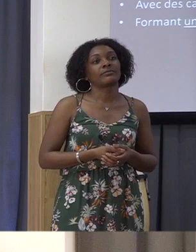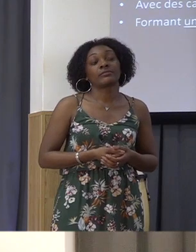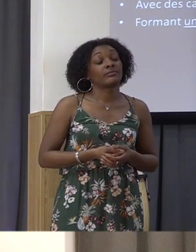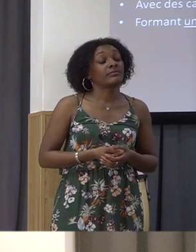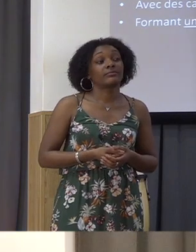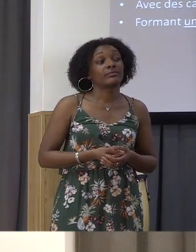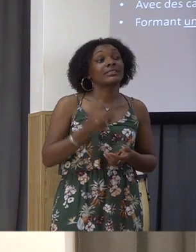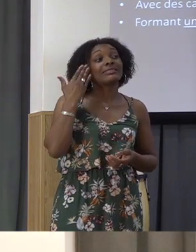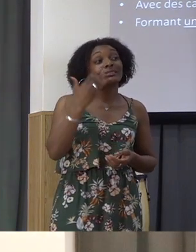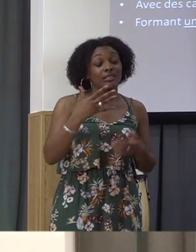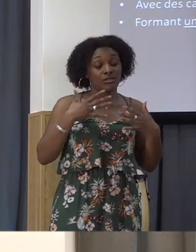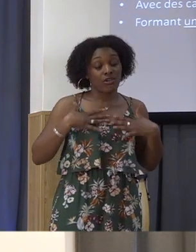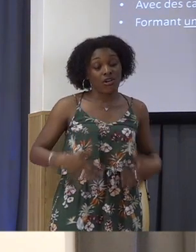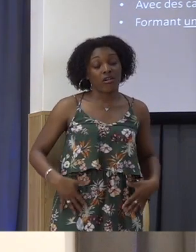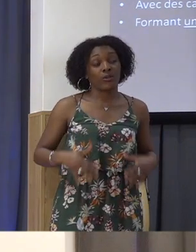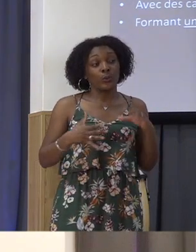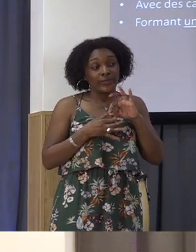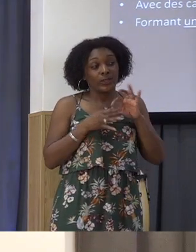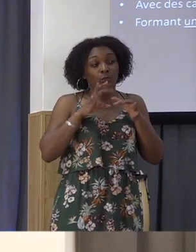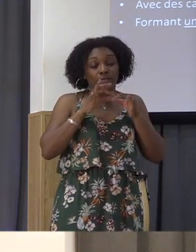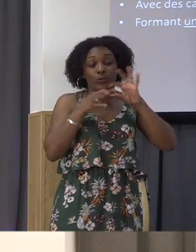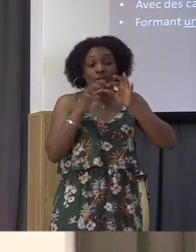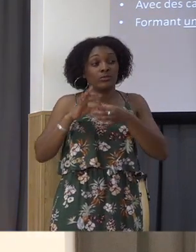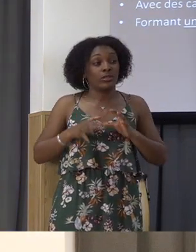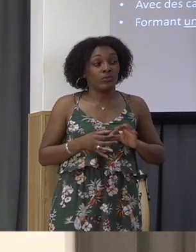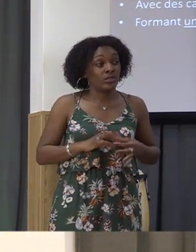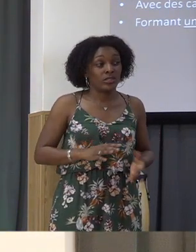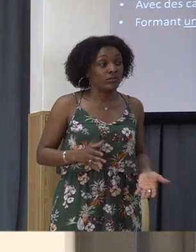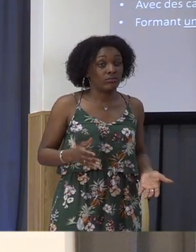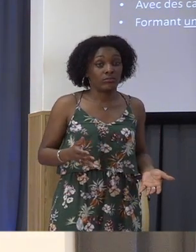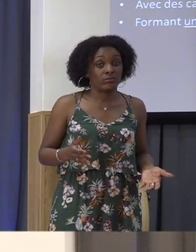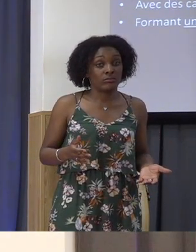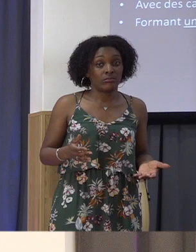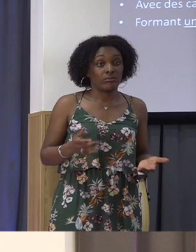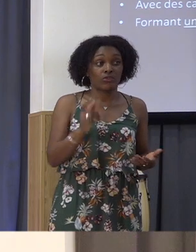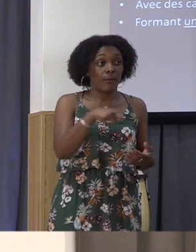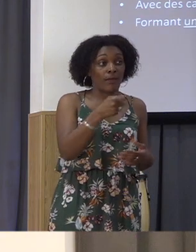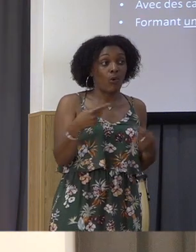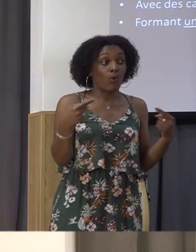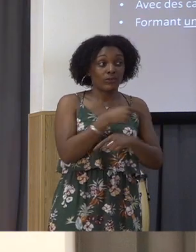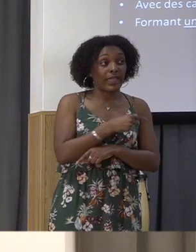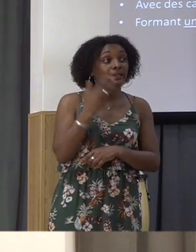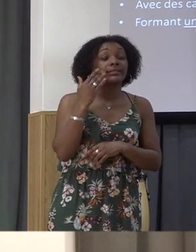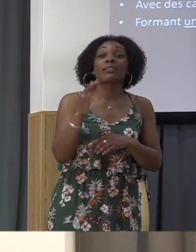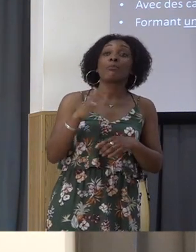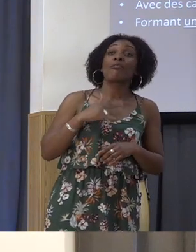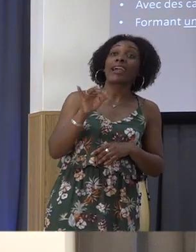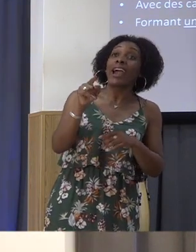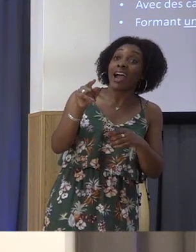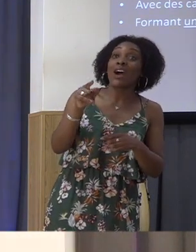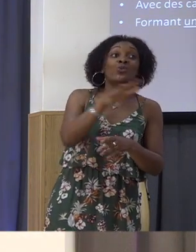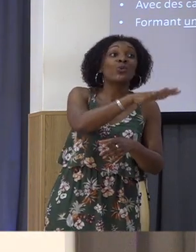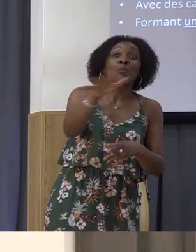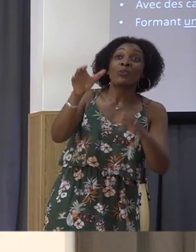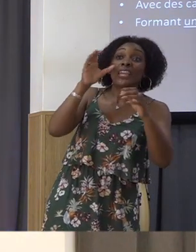si le corps est bien constitué, les personnes qui sont dans ce cas-là sont plus valorisées que les autres pour qu'il n'y ait pas